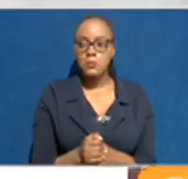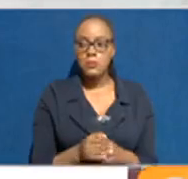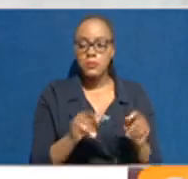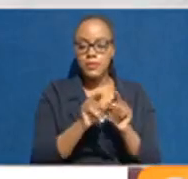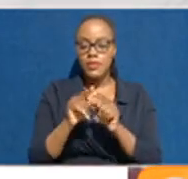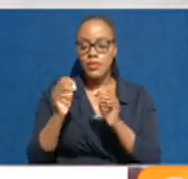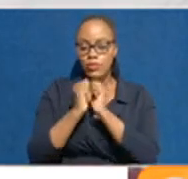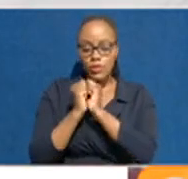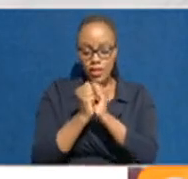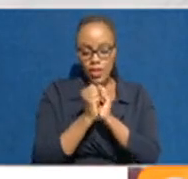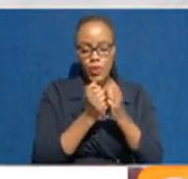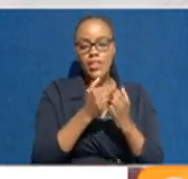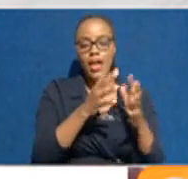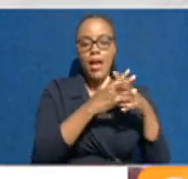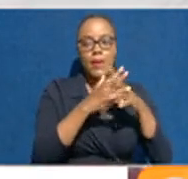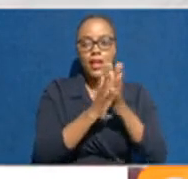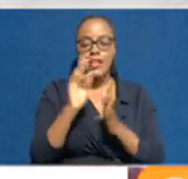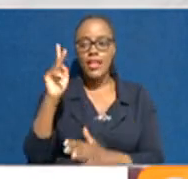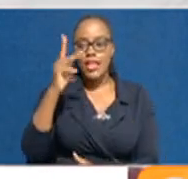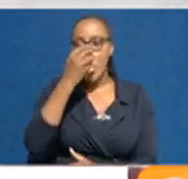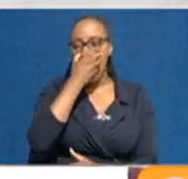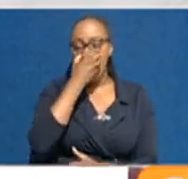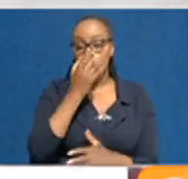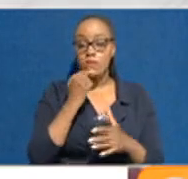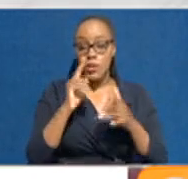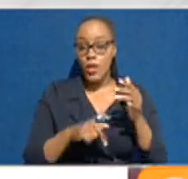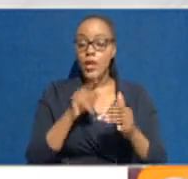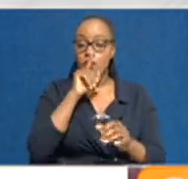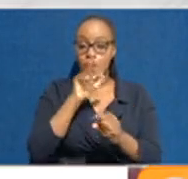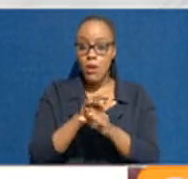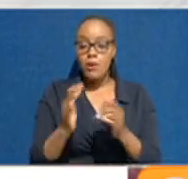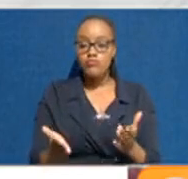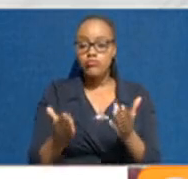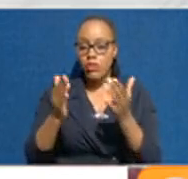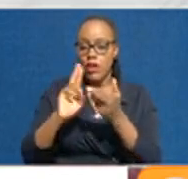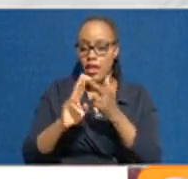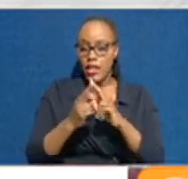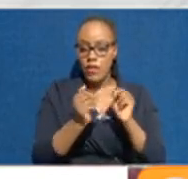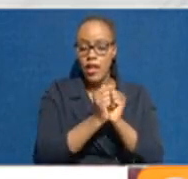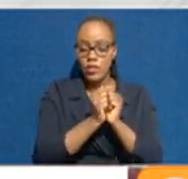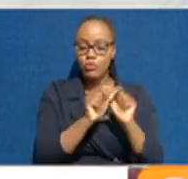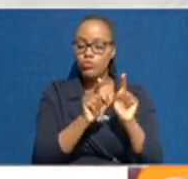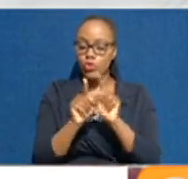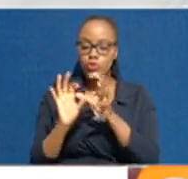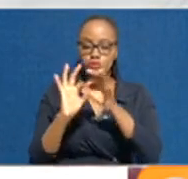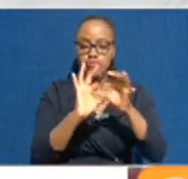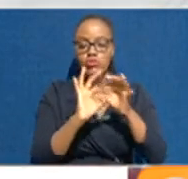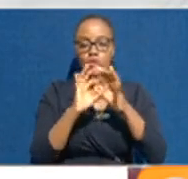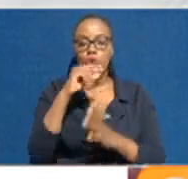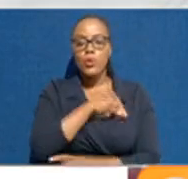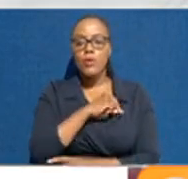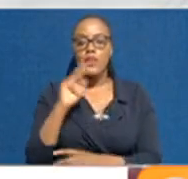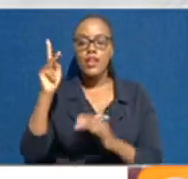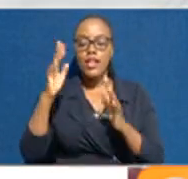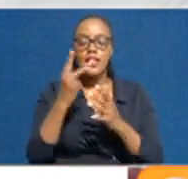na ushirikiano baina ya Kenya na Marekani. Ruto akisema, tunaahidi kuboresha mahusiano na ushirikiano kwa manufaa ya wananchi wa nchi